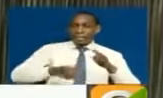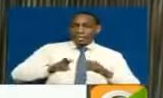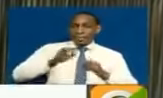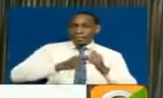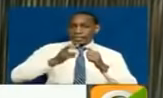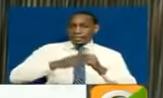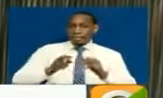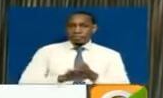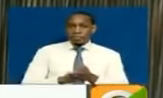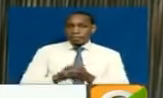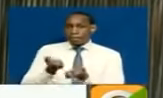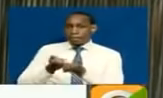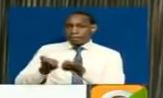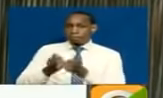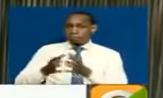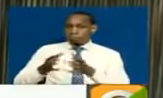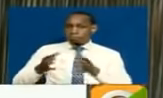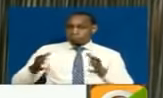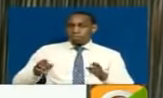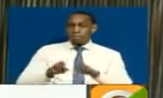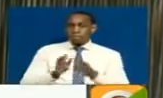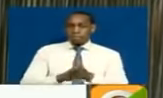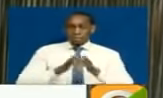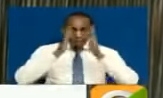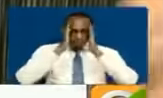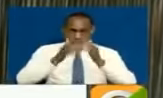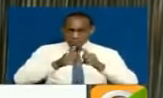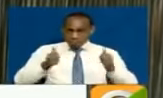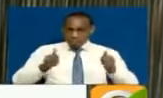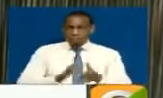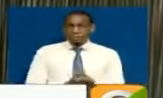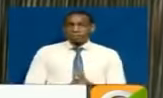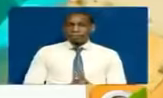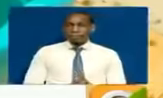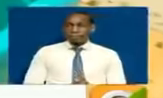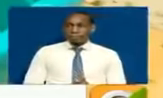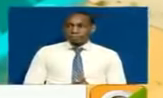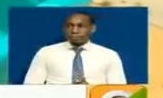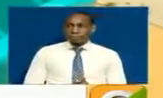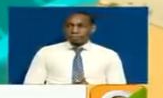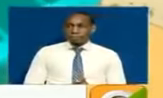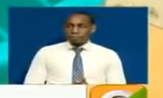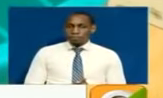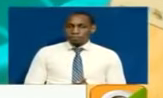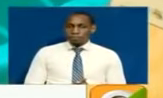2017 ndio nikaanza kuwa stable. Nikaishika kabisa, nikafocus, na ndio nimefika kwenye niko saa hizi.